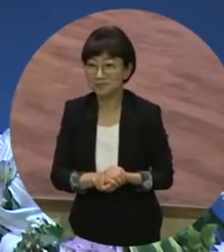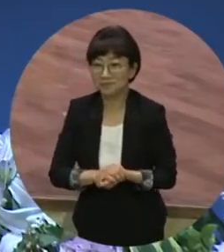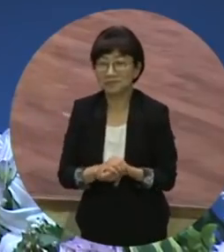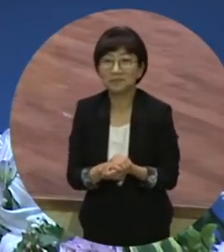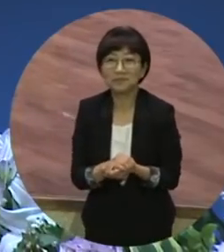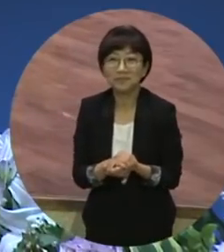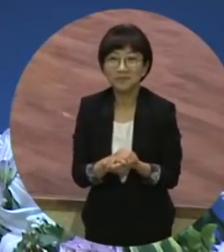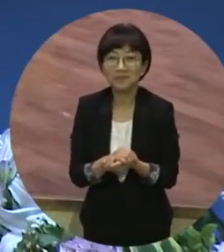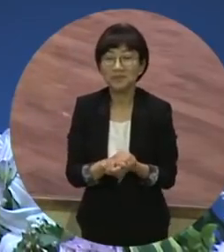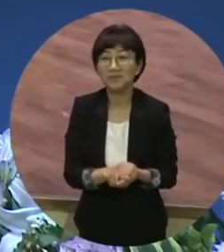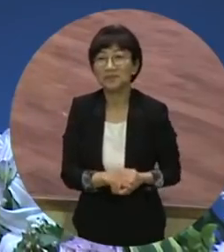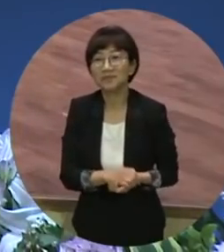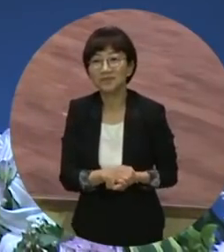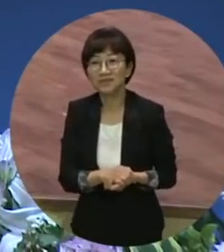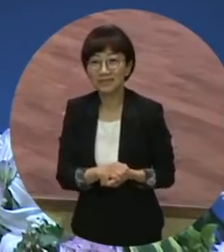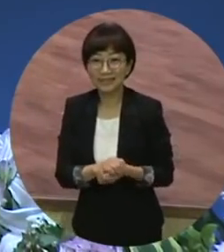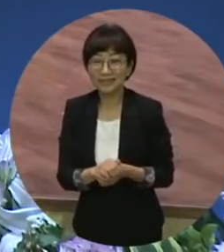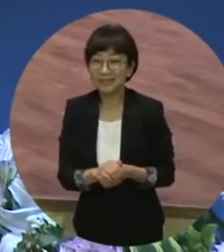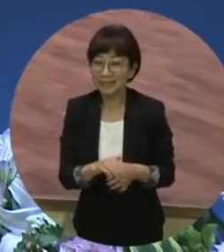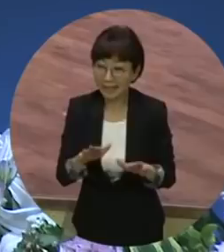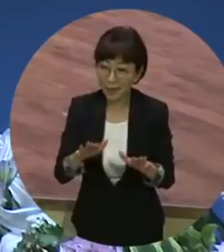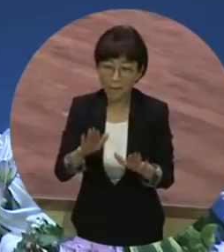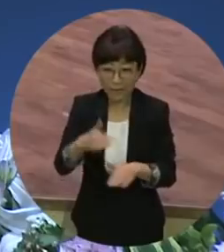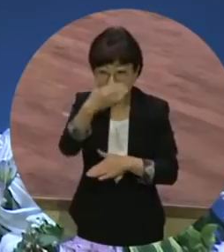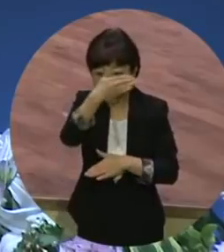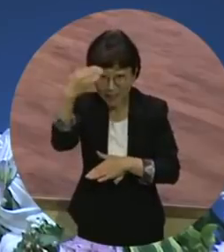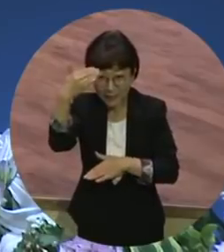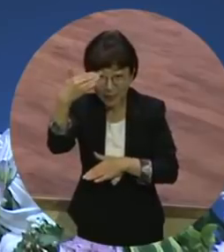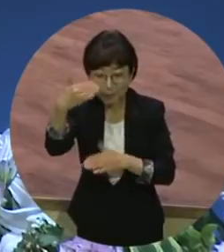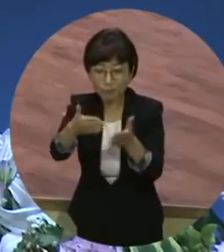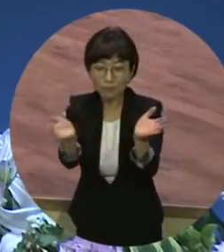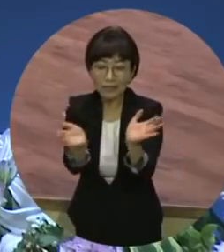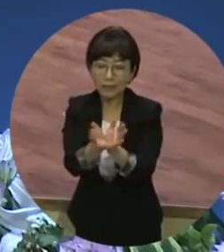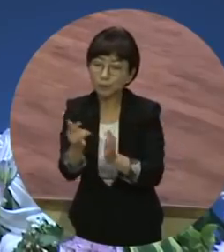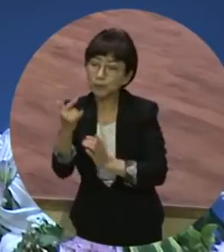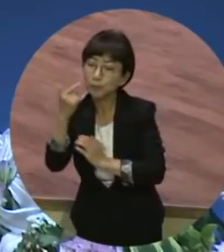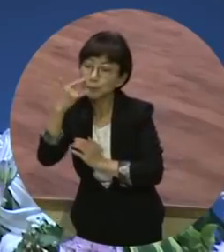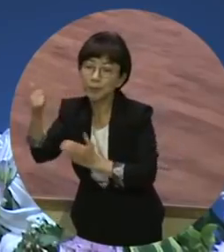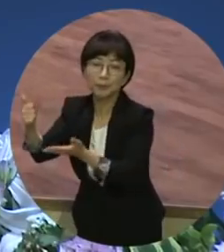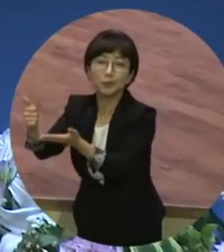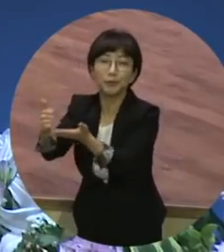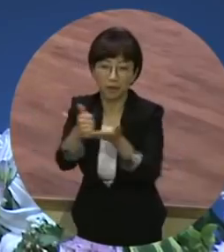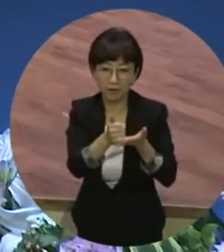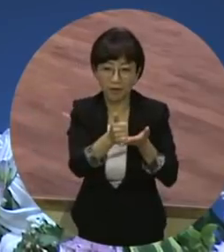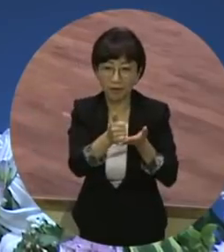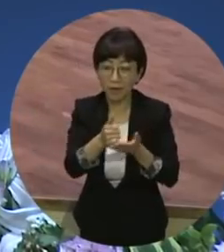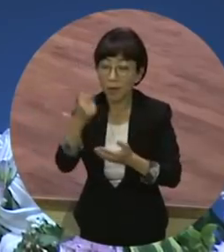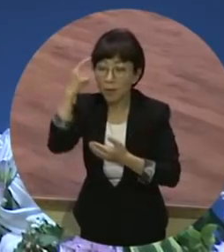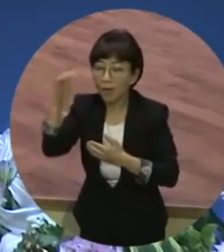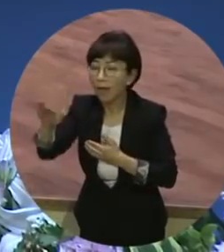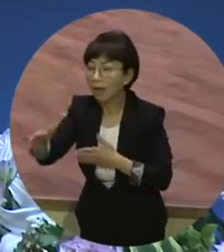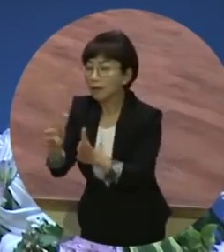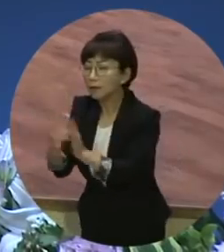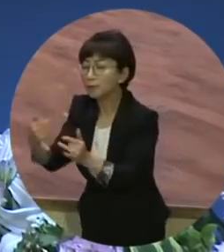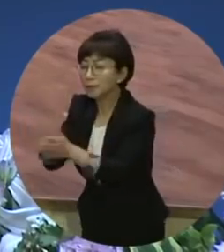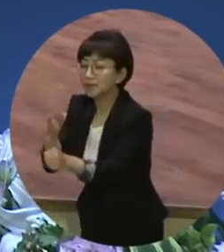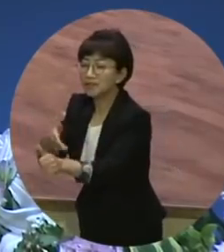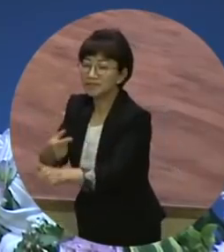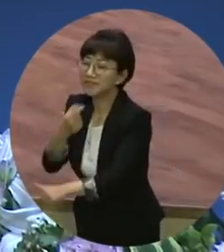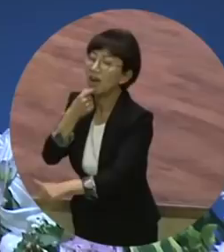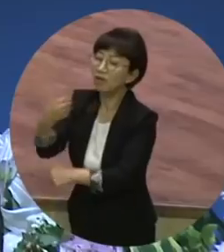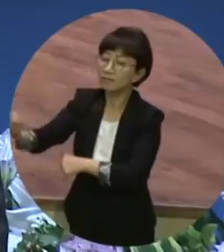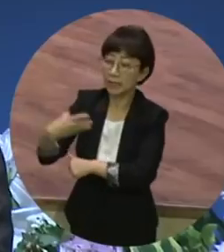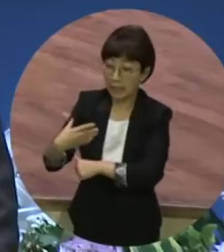이거를 디데이를 정하고 부모님들을 초청한 거예요. 교회 가자고 수십 년 동안 얘기해도 불교 문화에 있는 분들은 오기가